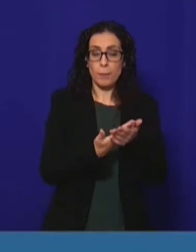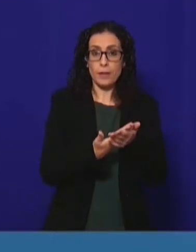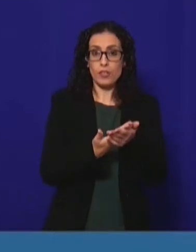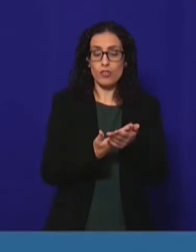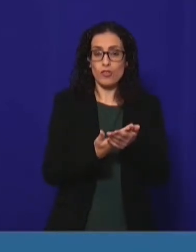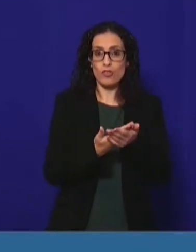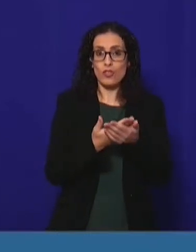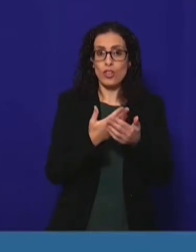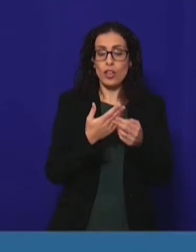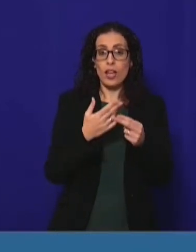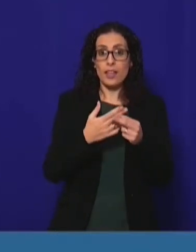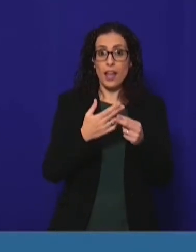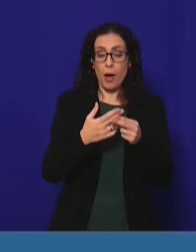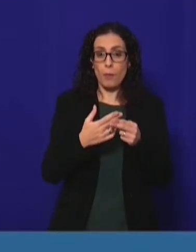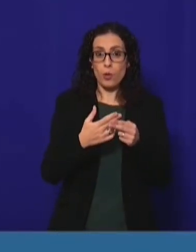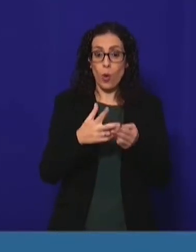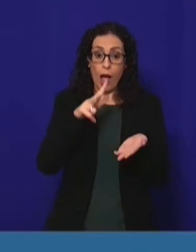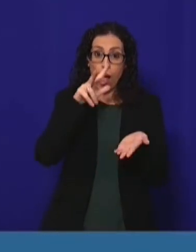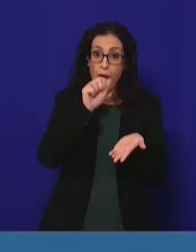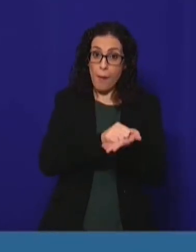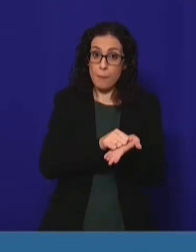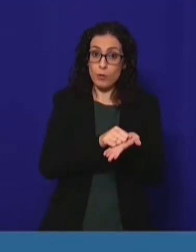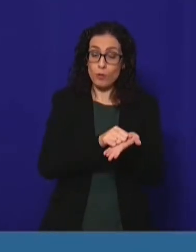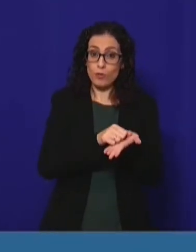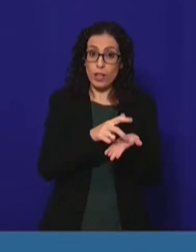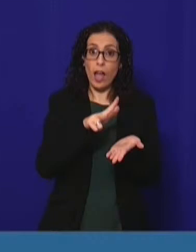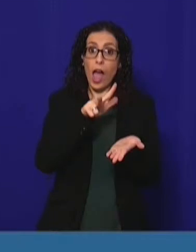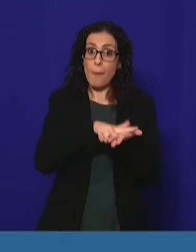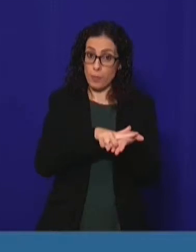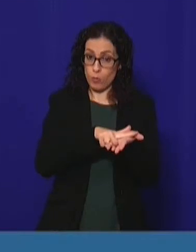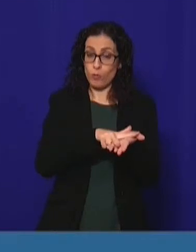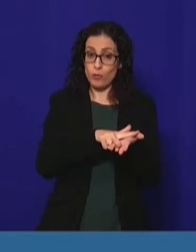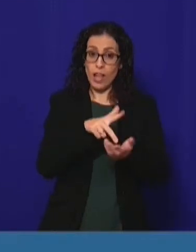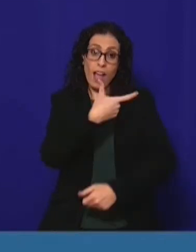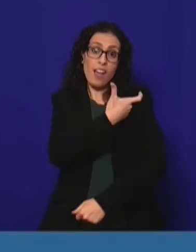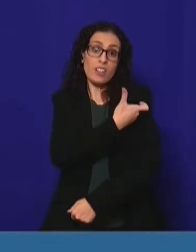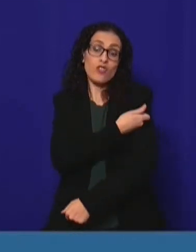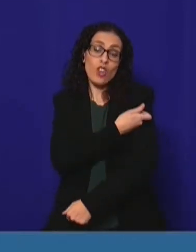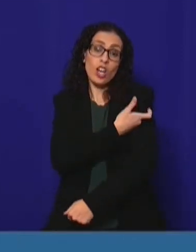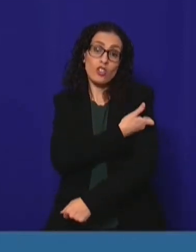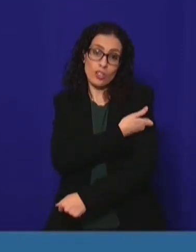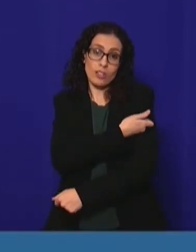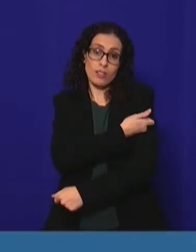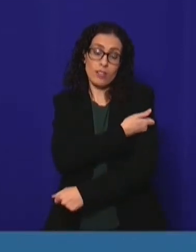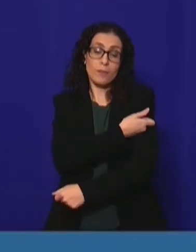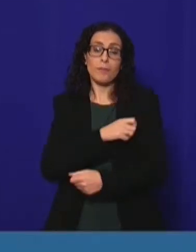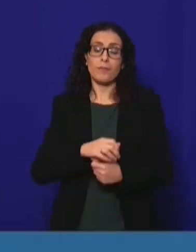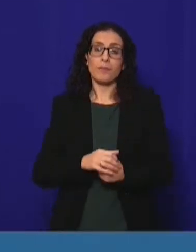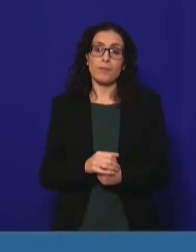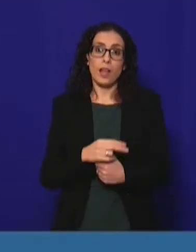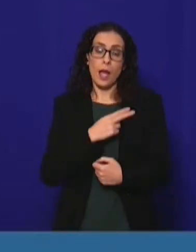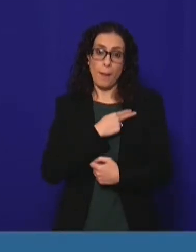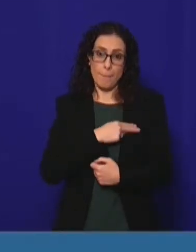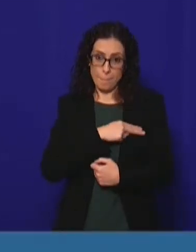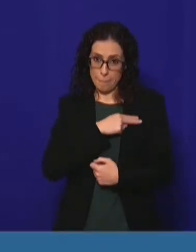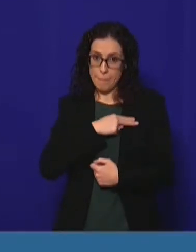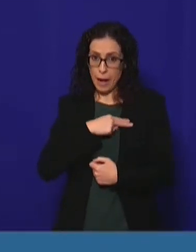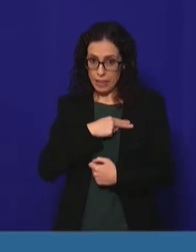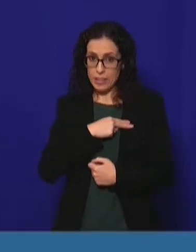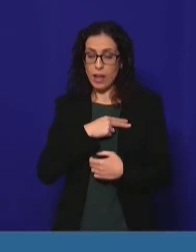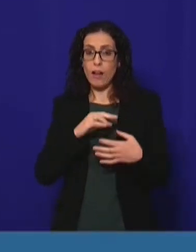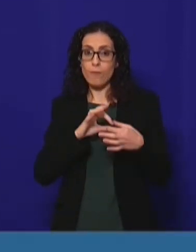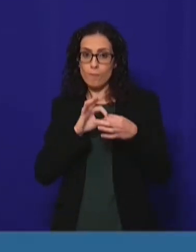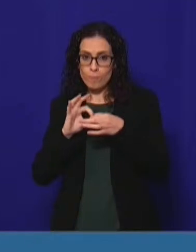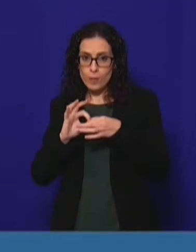għal liċenzjar tal-COVID vaccine propju mal-European Medicines Agency. Malta bħal pajjiżi